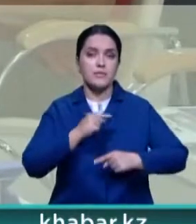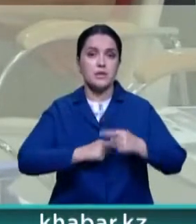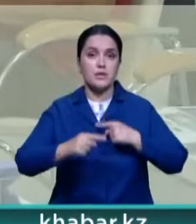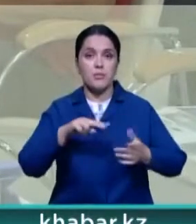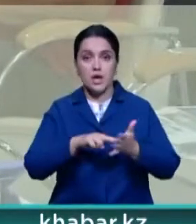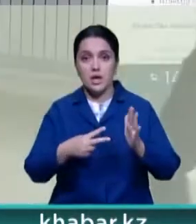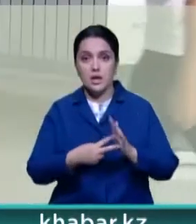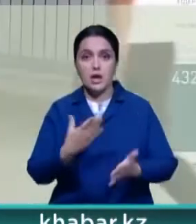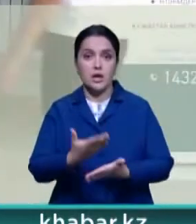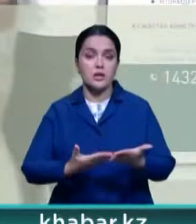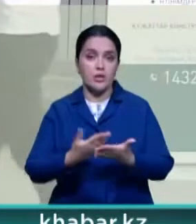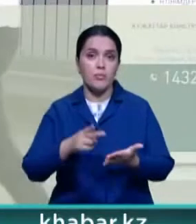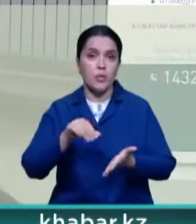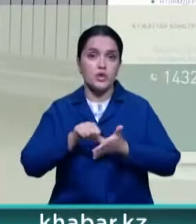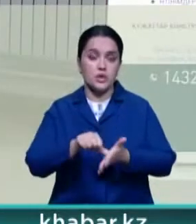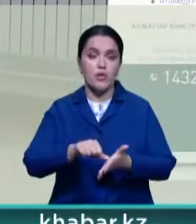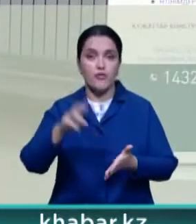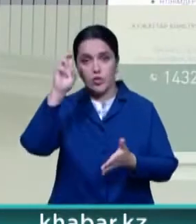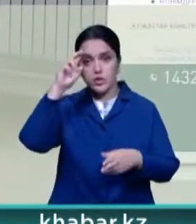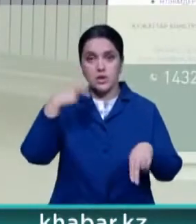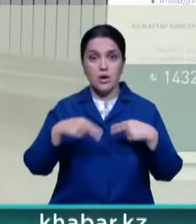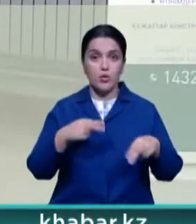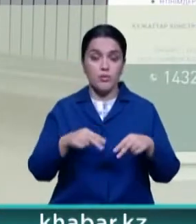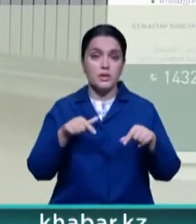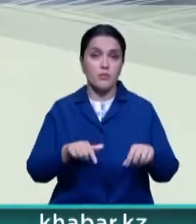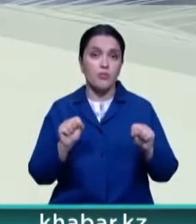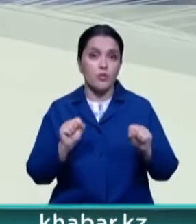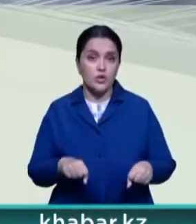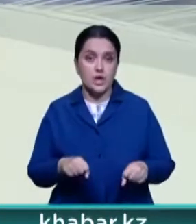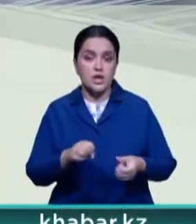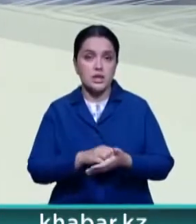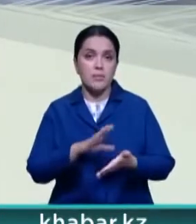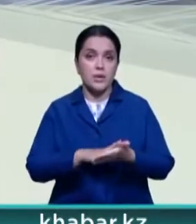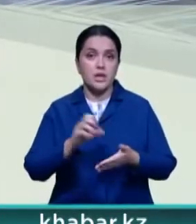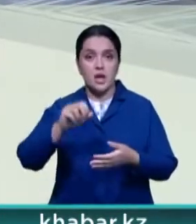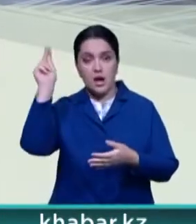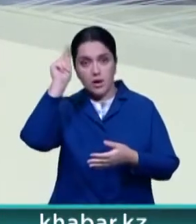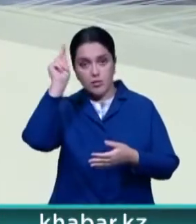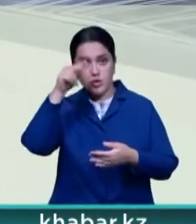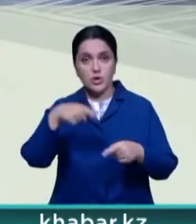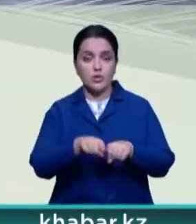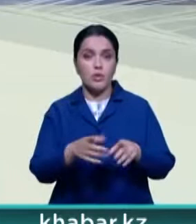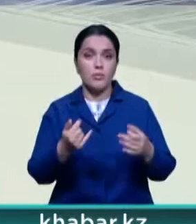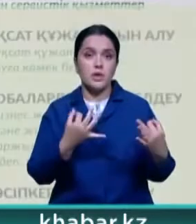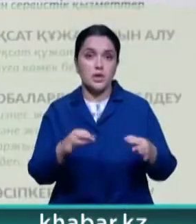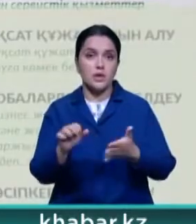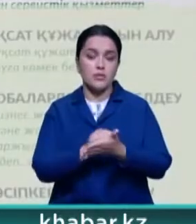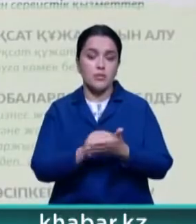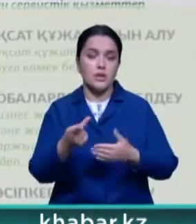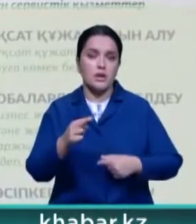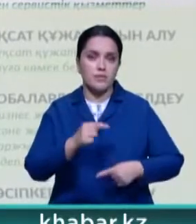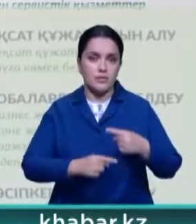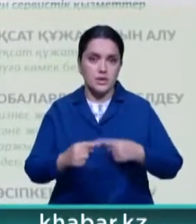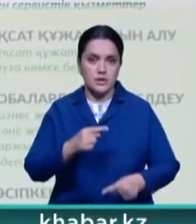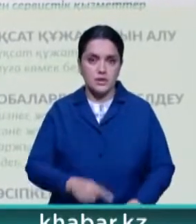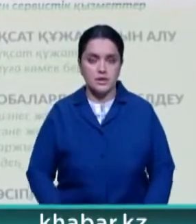составлении бизнес-плана, консультируют по участию в госзакупках. Здесь можно записаться на обучение, а также получить разрешительные документы для